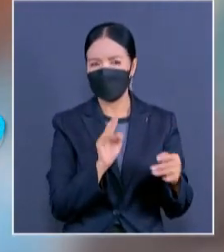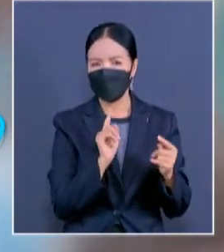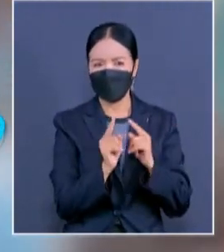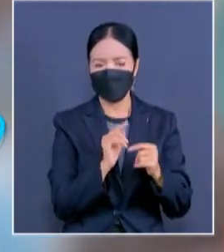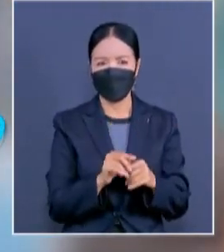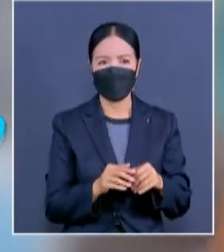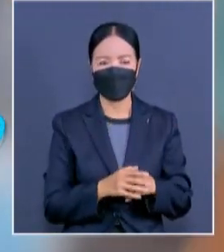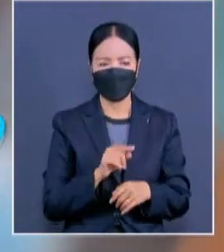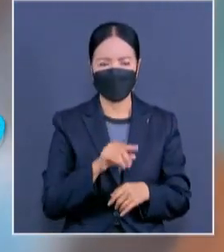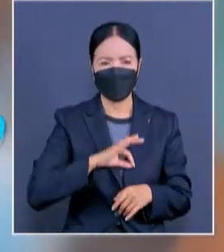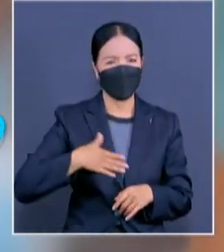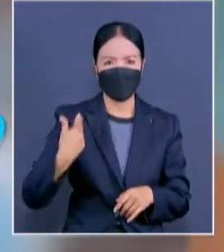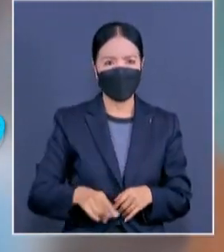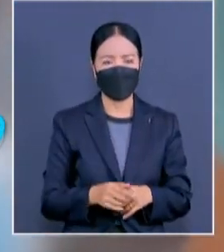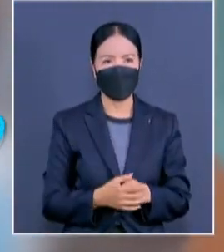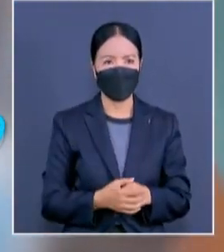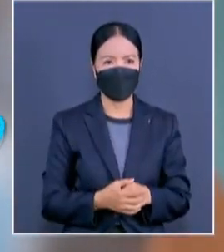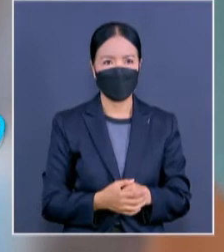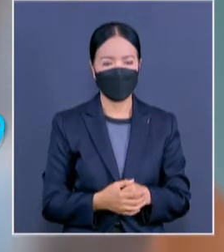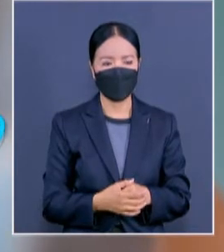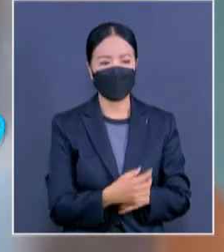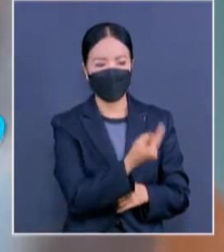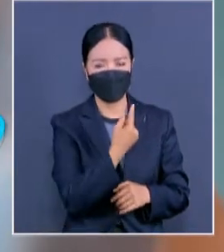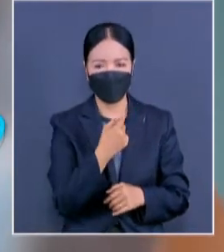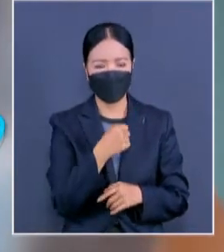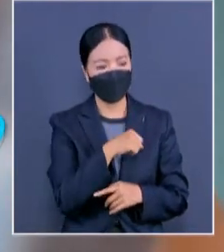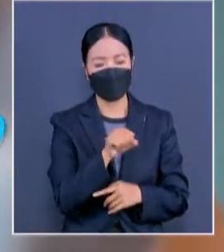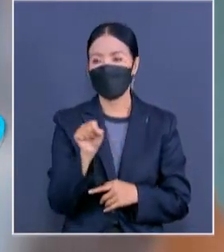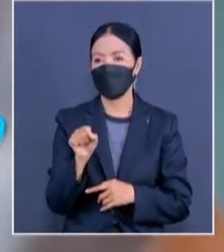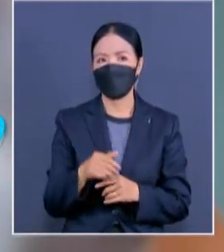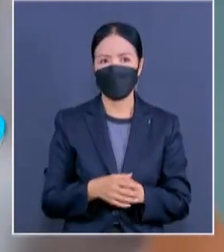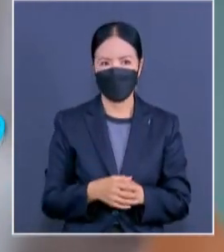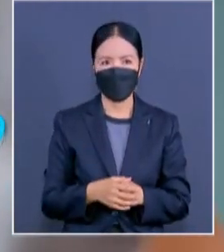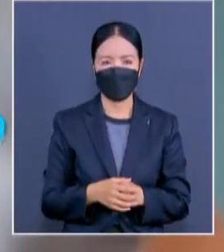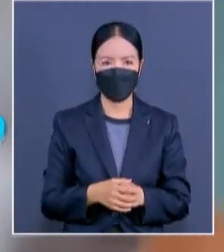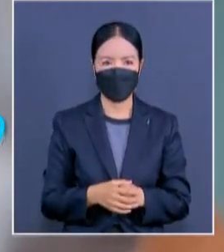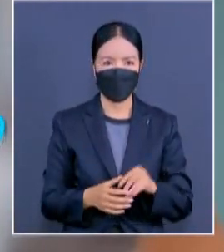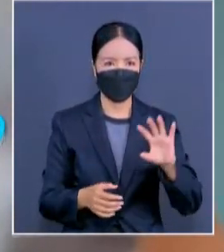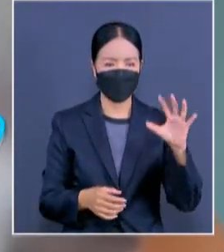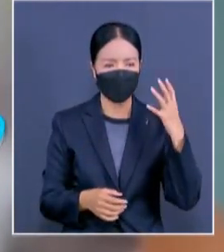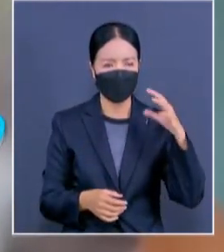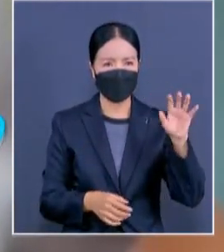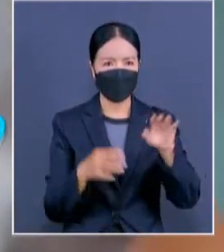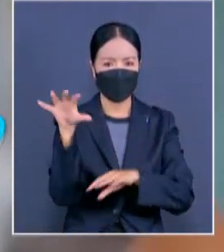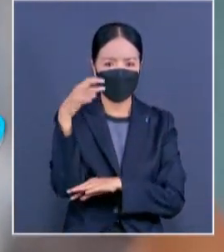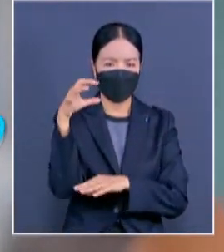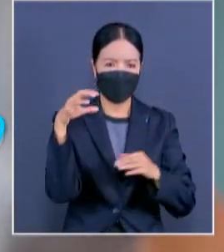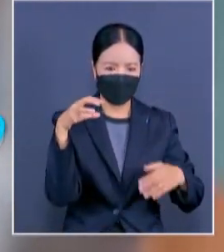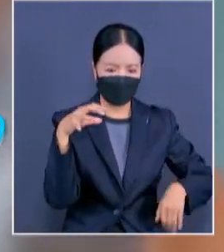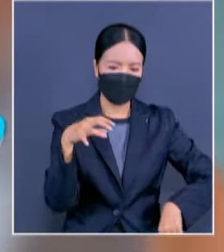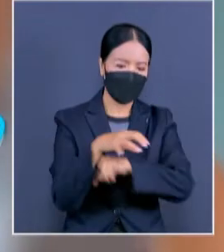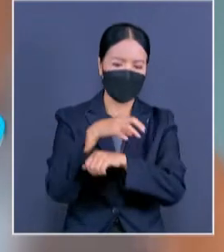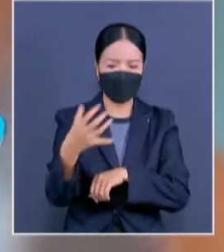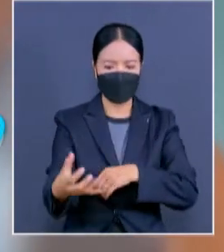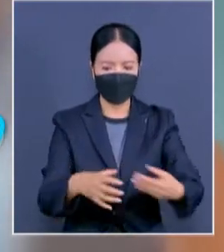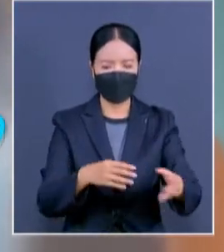นเขาไม่พอใจอะค่ะเขาบอกว่าหนูเมินเขาเขาก็เลยเหมือนเตะพัดลมเตะพันอะไรตรงนั้นแตกหมดเลย ค่